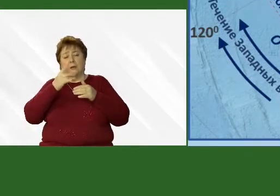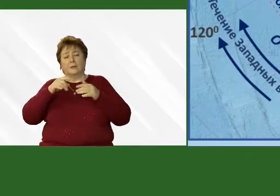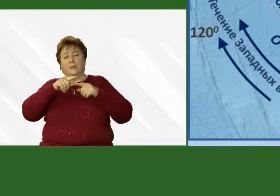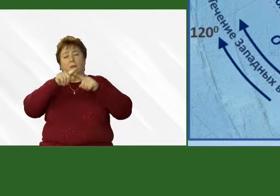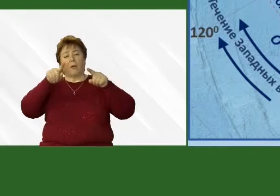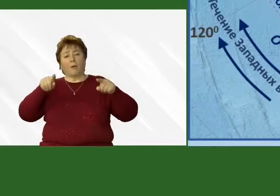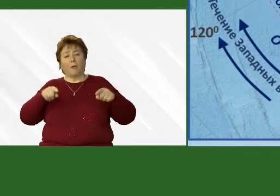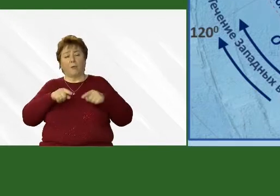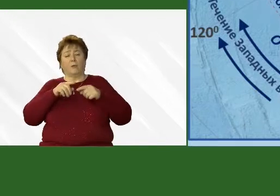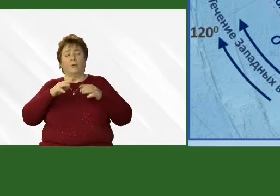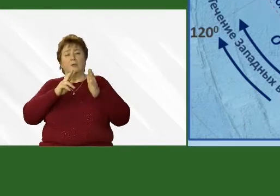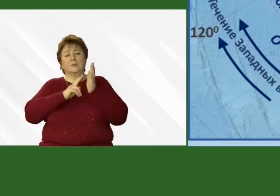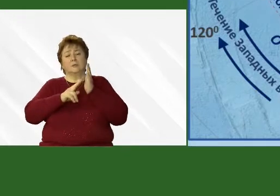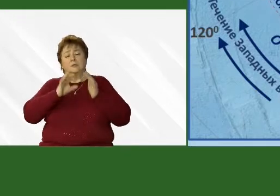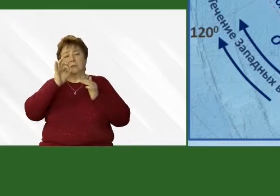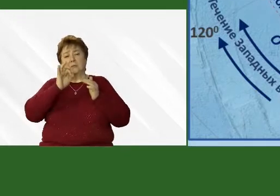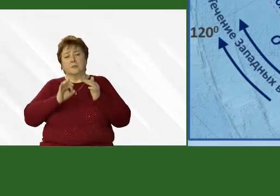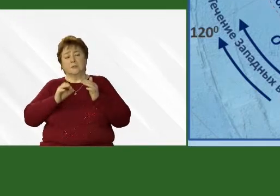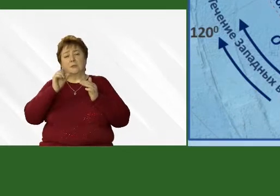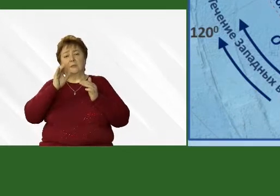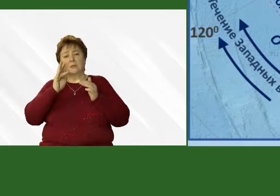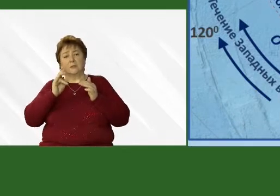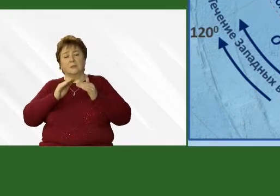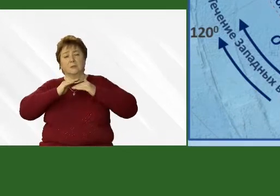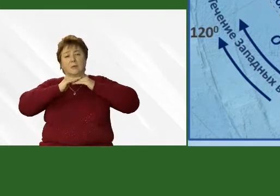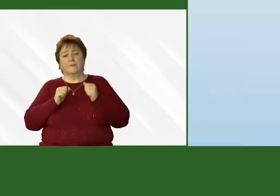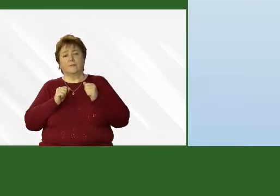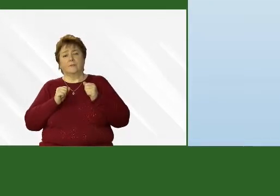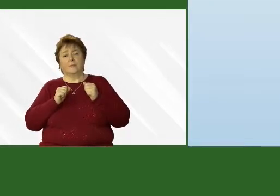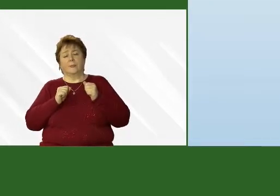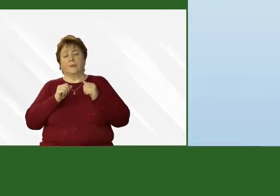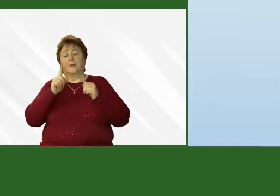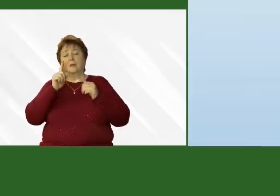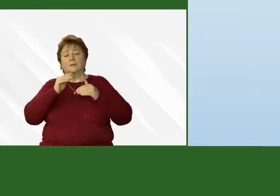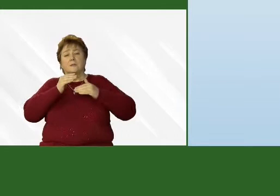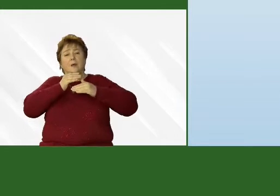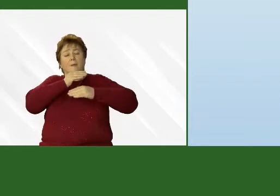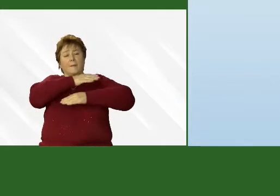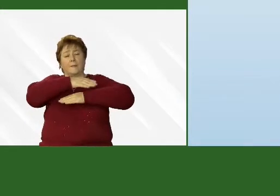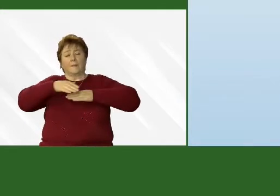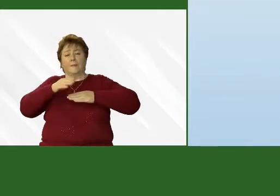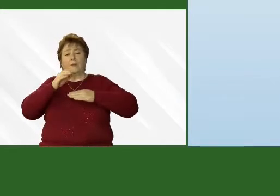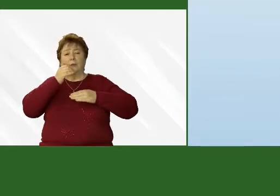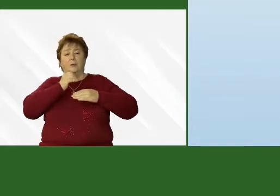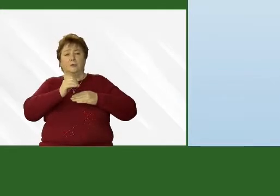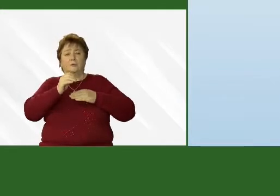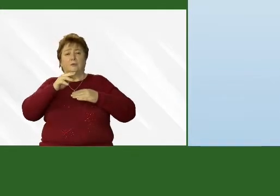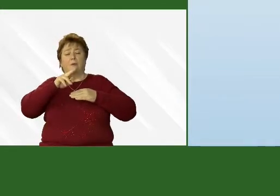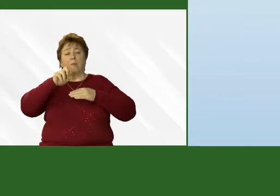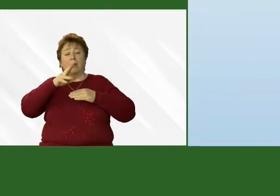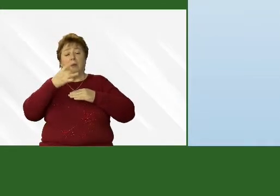Около 97% Антарктиды покрыто льдом. За пределы Южного полярного